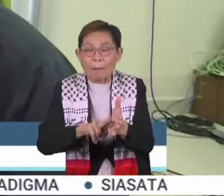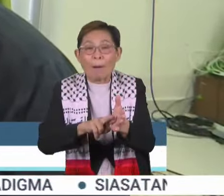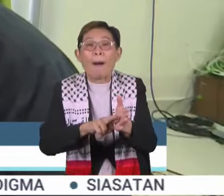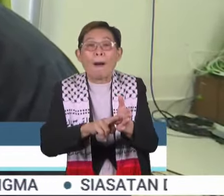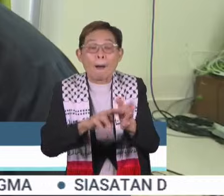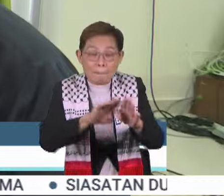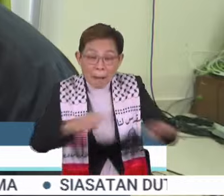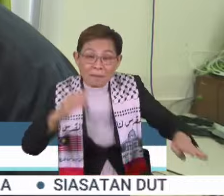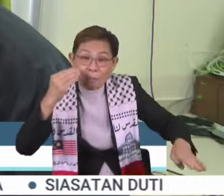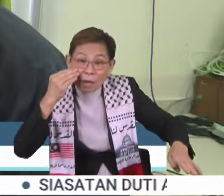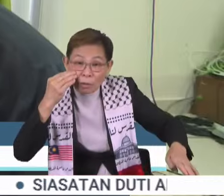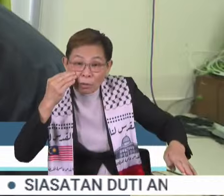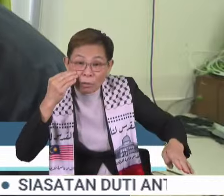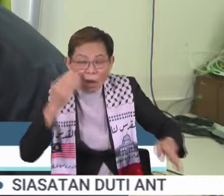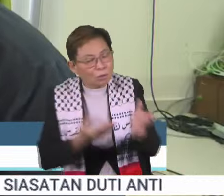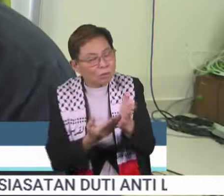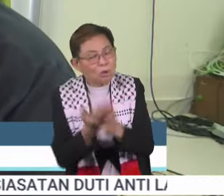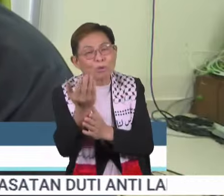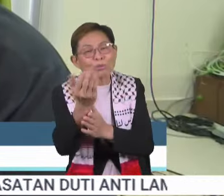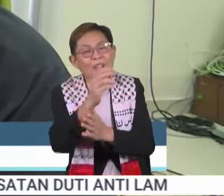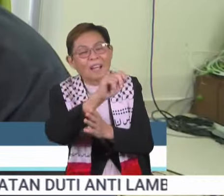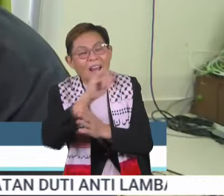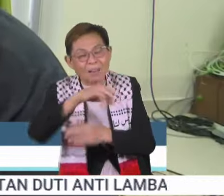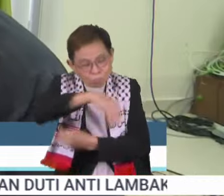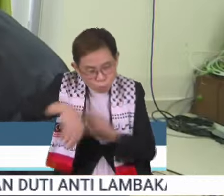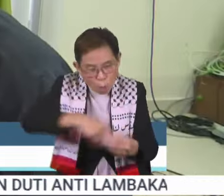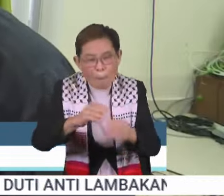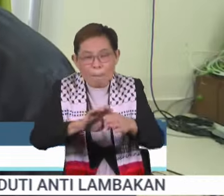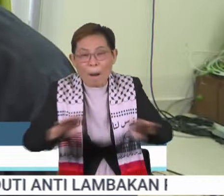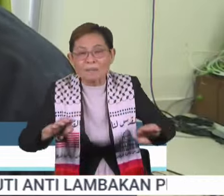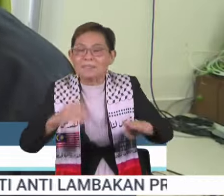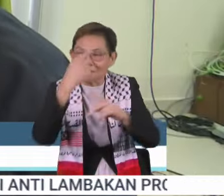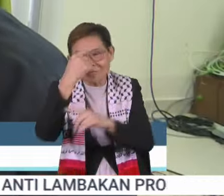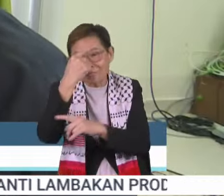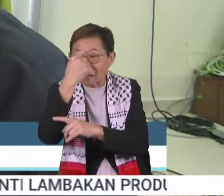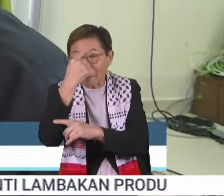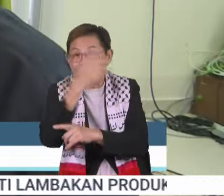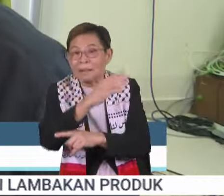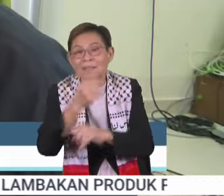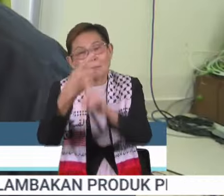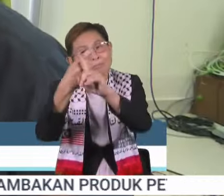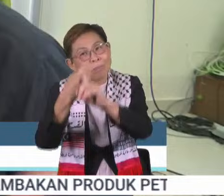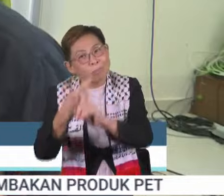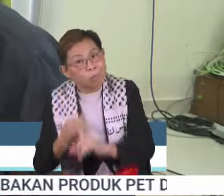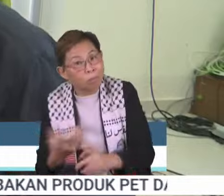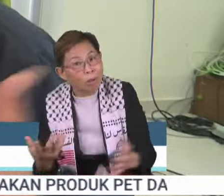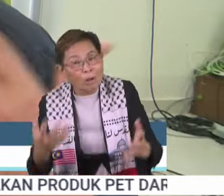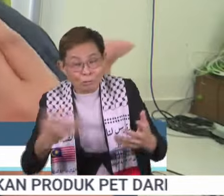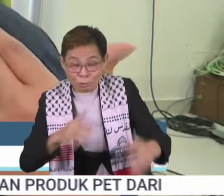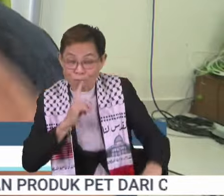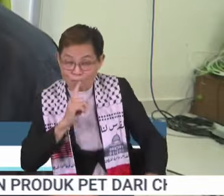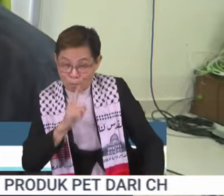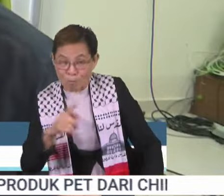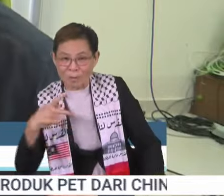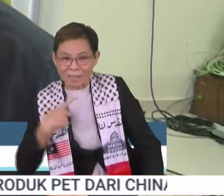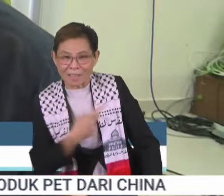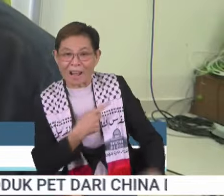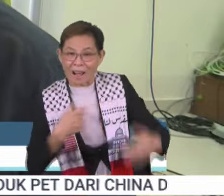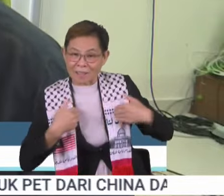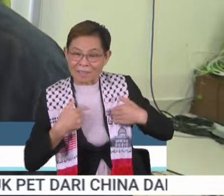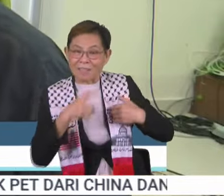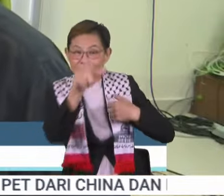Melayu, dan terus saja AI mengalih bahasakannya kepada bahasa Tamil dan juga bahasa Mandarin. Sudah tentulah kita ada